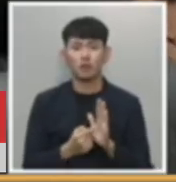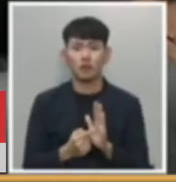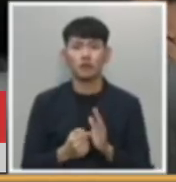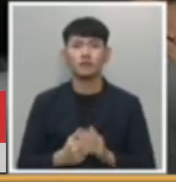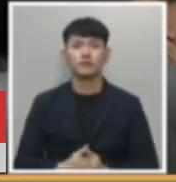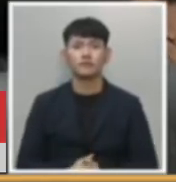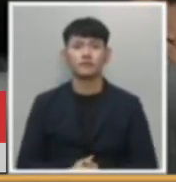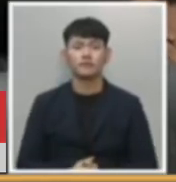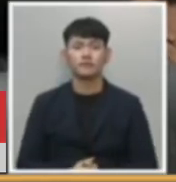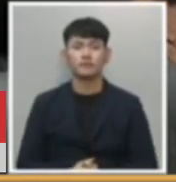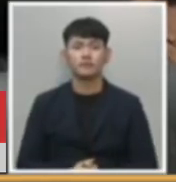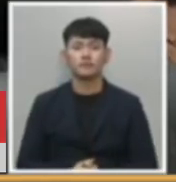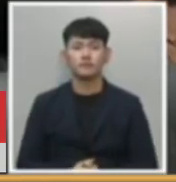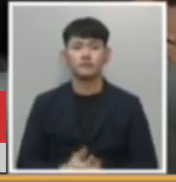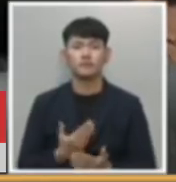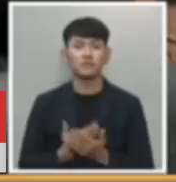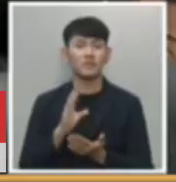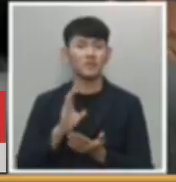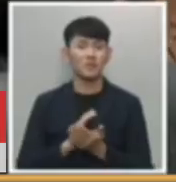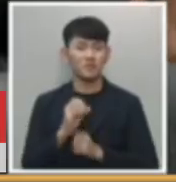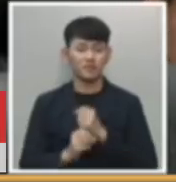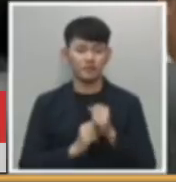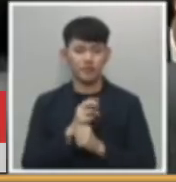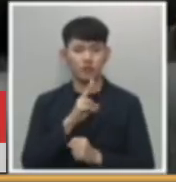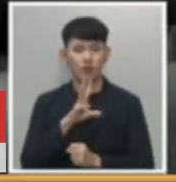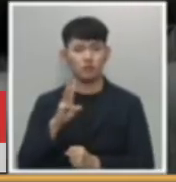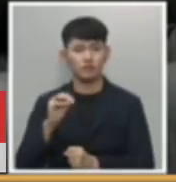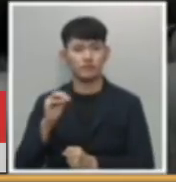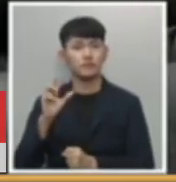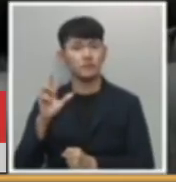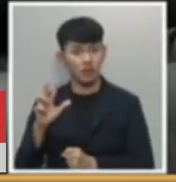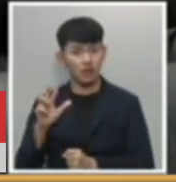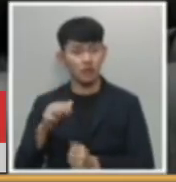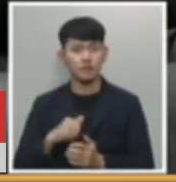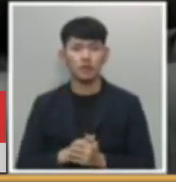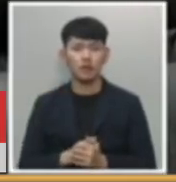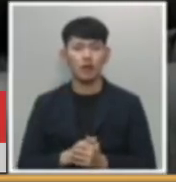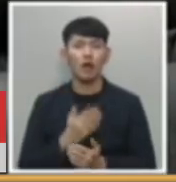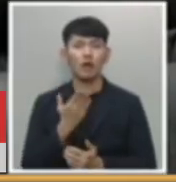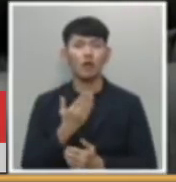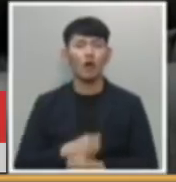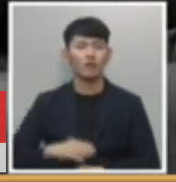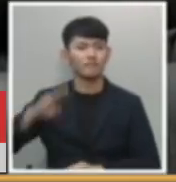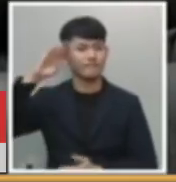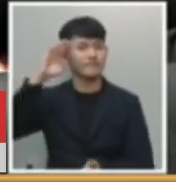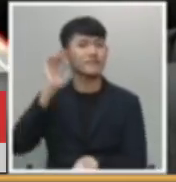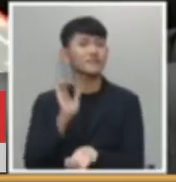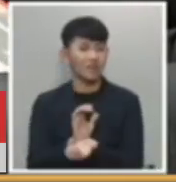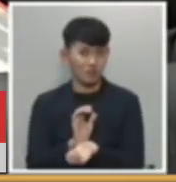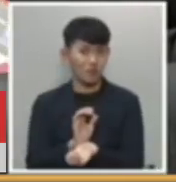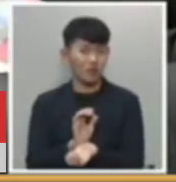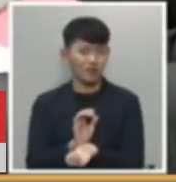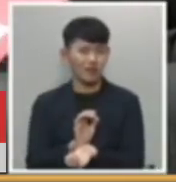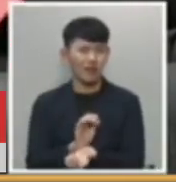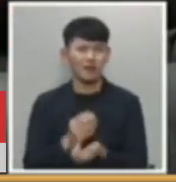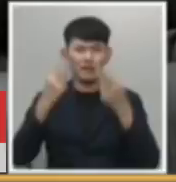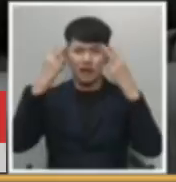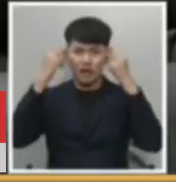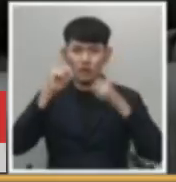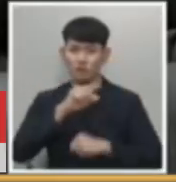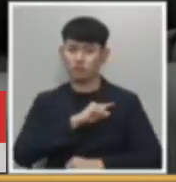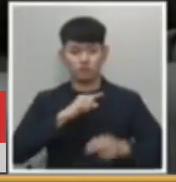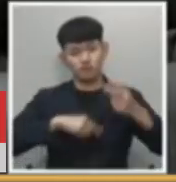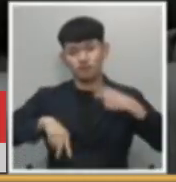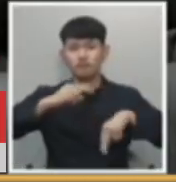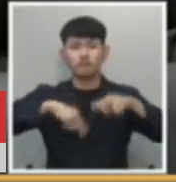ธานครับในงบปี2563เนี่ยงบของสำนักงานตำรวจแห่งชาติที่ท่านนายกรัฐมนตรีเป็นคนดูแลเ